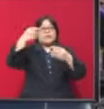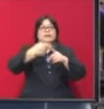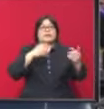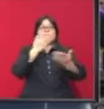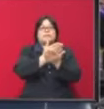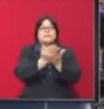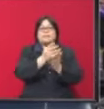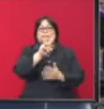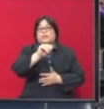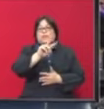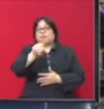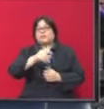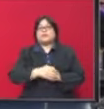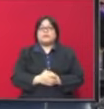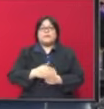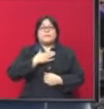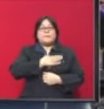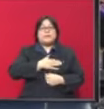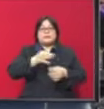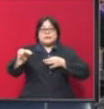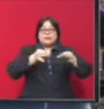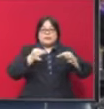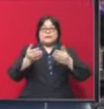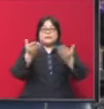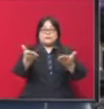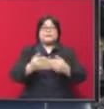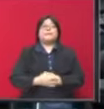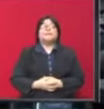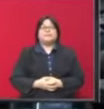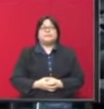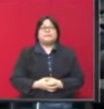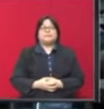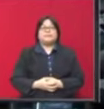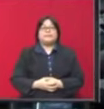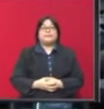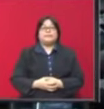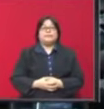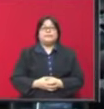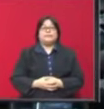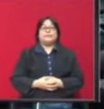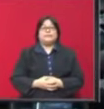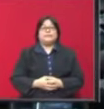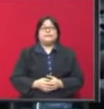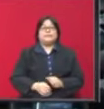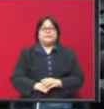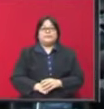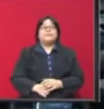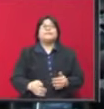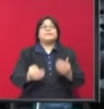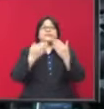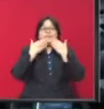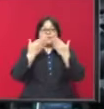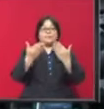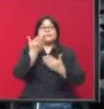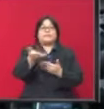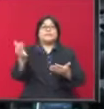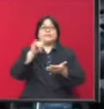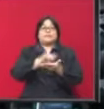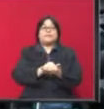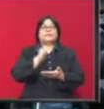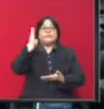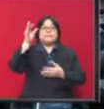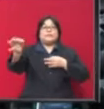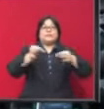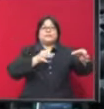belanjawan 2021 silam memberikan pencerahan dan MNC Hai terima kasih pekaro itu